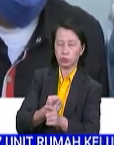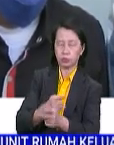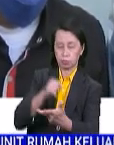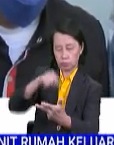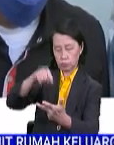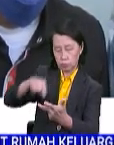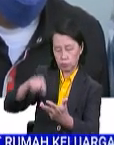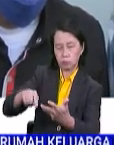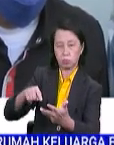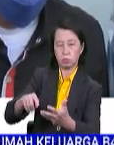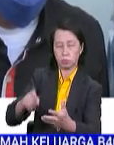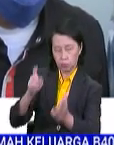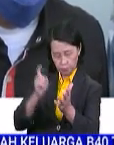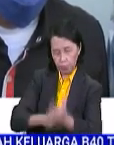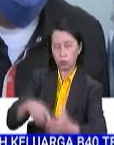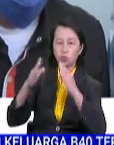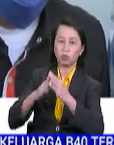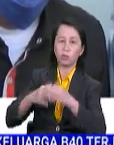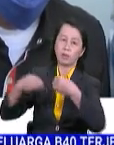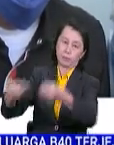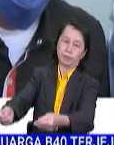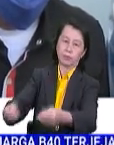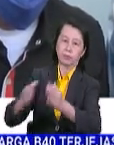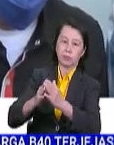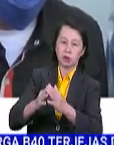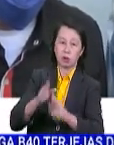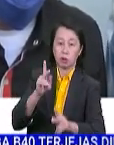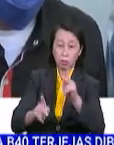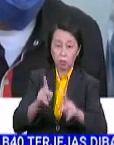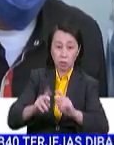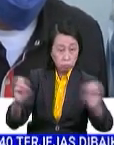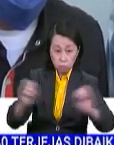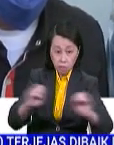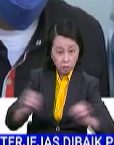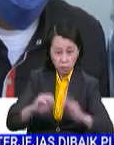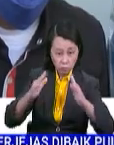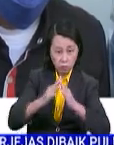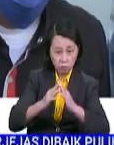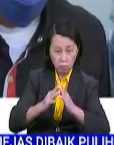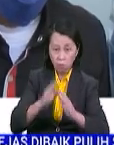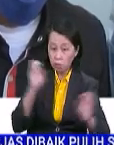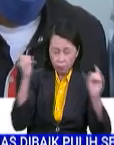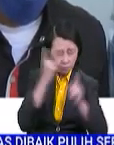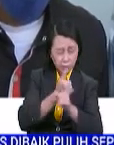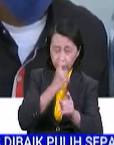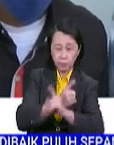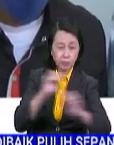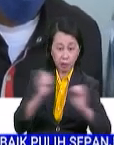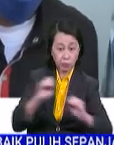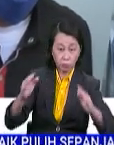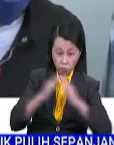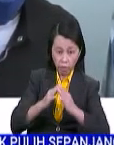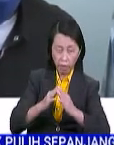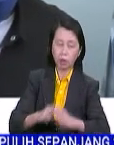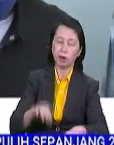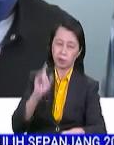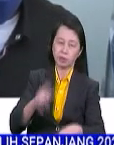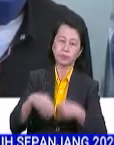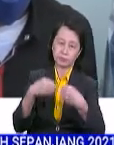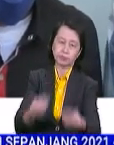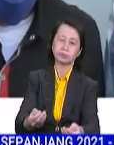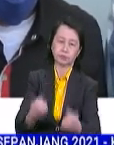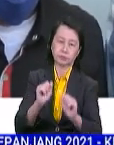mereka yang memerlukan. Kalau orang tak ada rumah, yang betul-betul tak ada rumah lah.